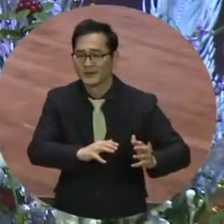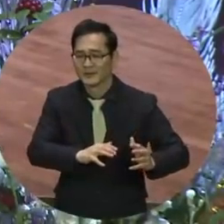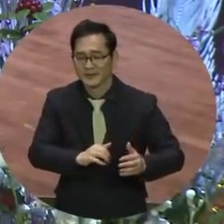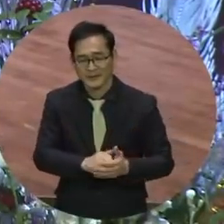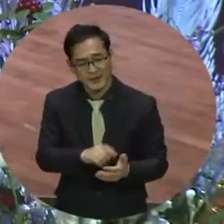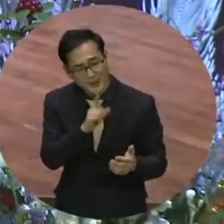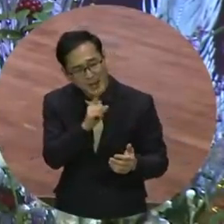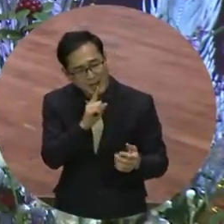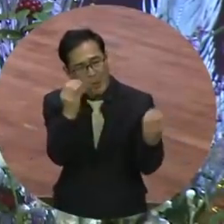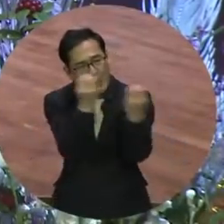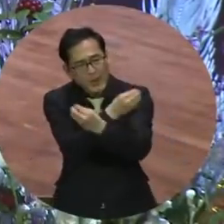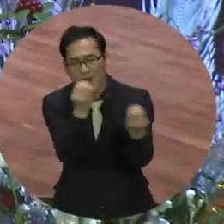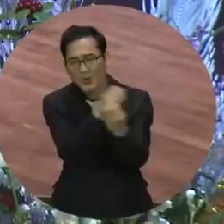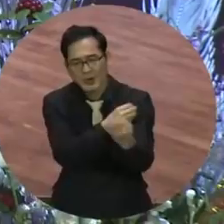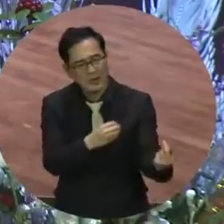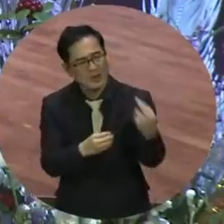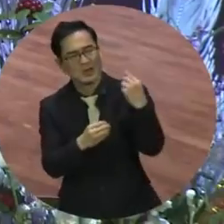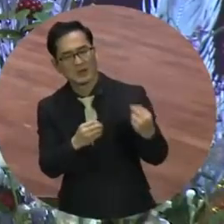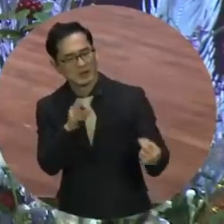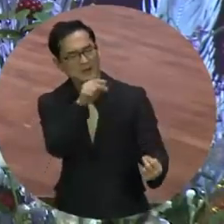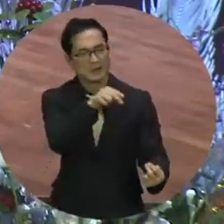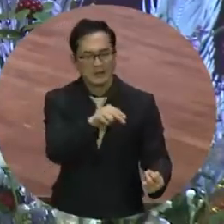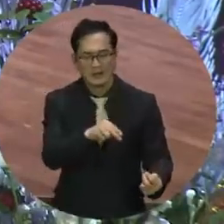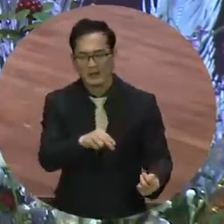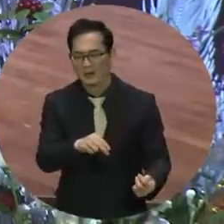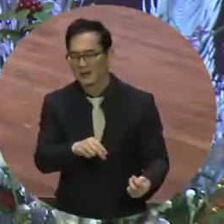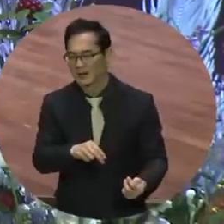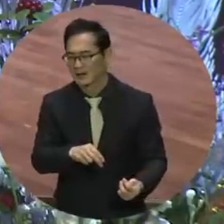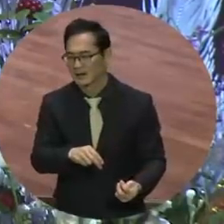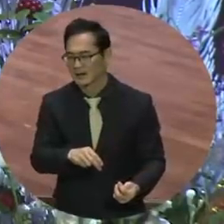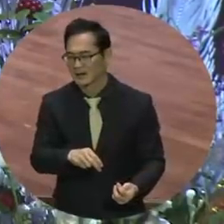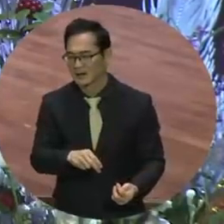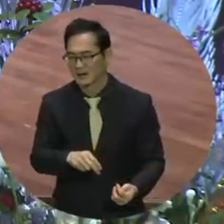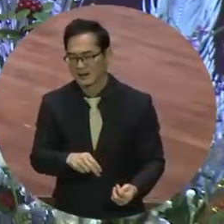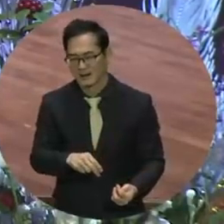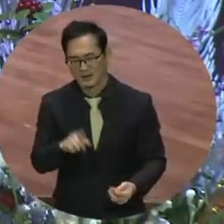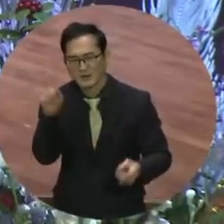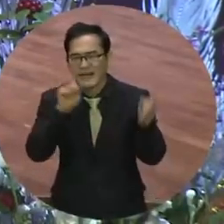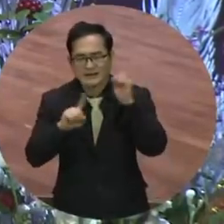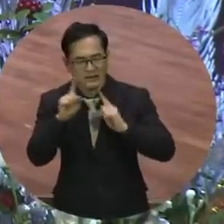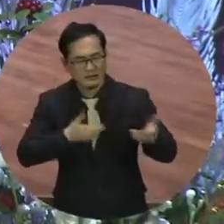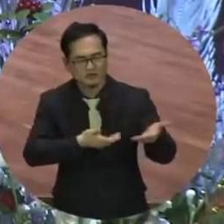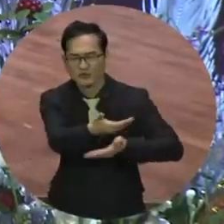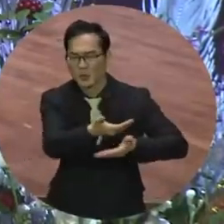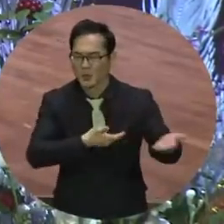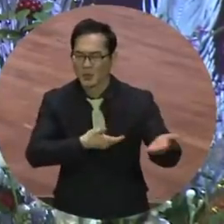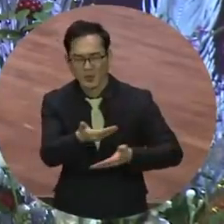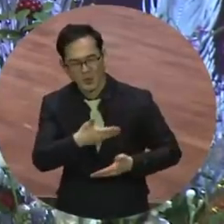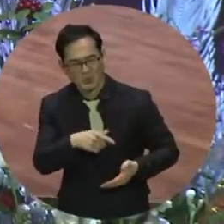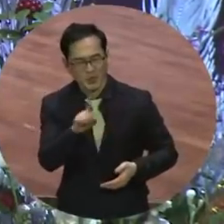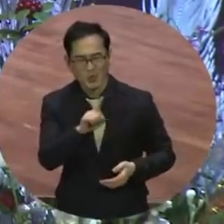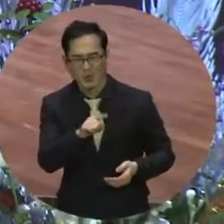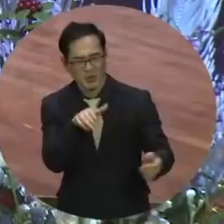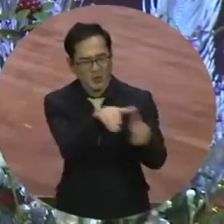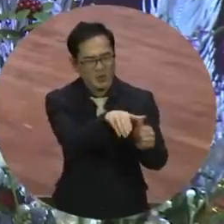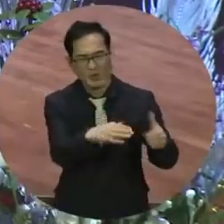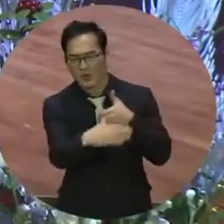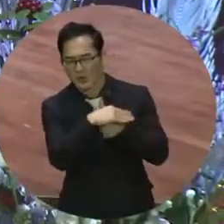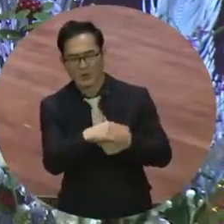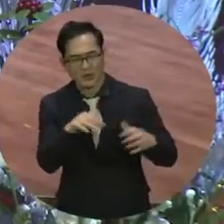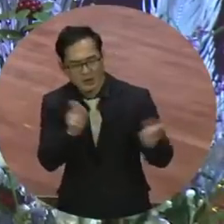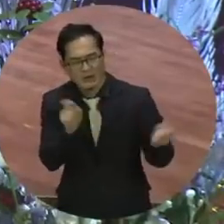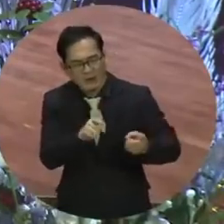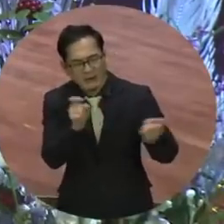아닌데 또 받는 사람은 또 그렇게 안 받아. 아픔이 있어. 오해가 돼. 그것이 커져. 점점